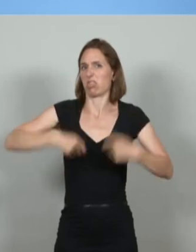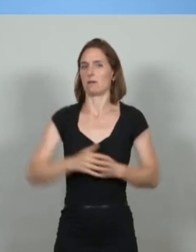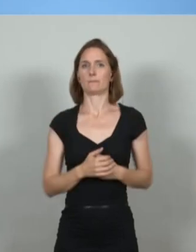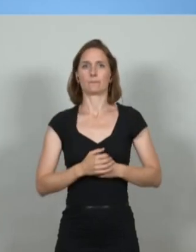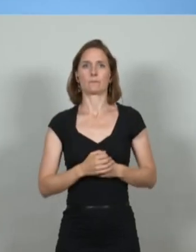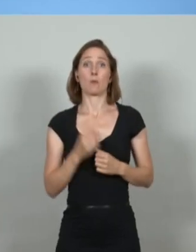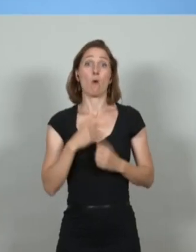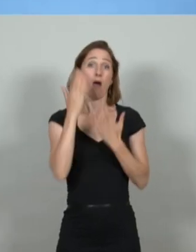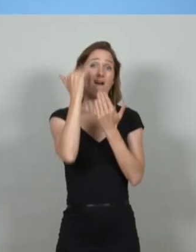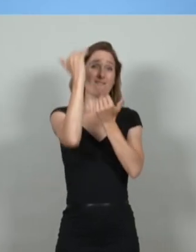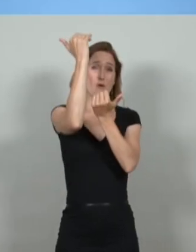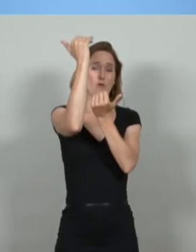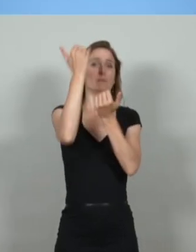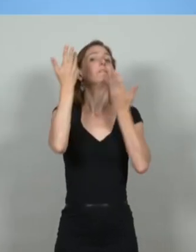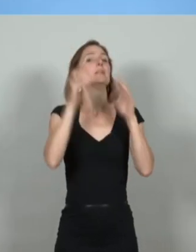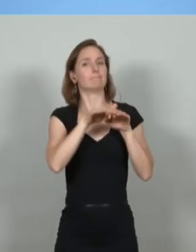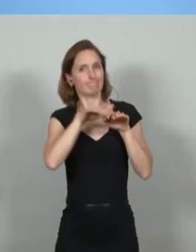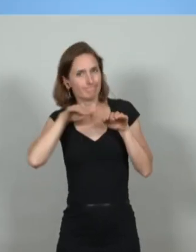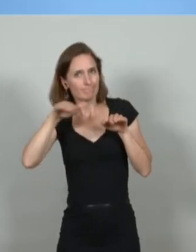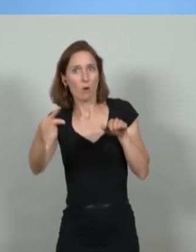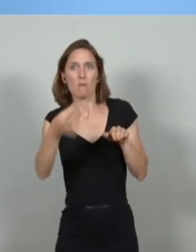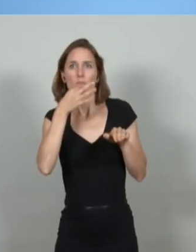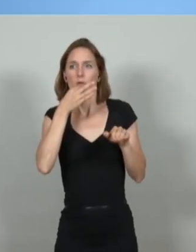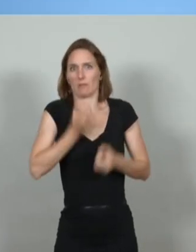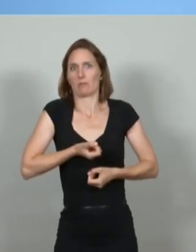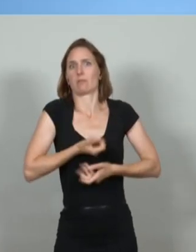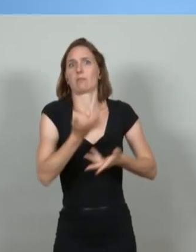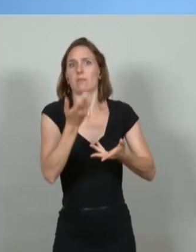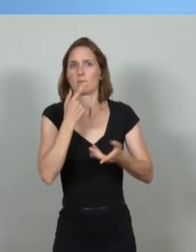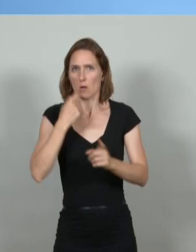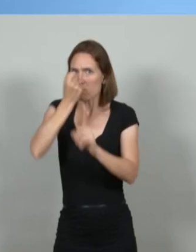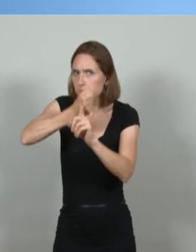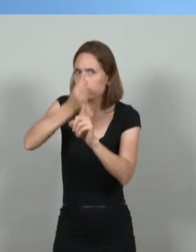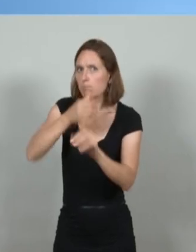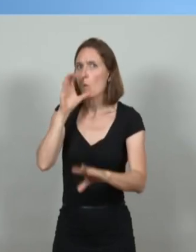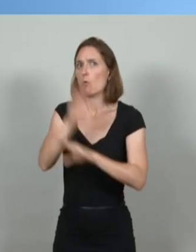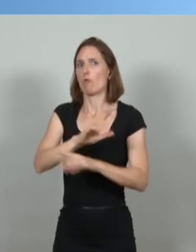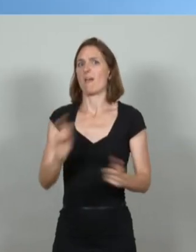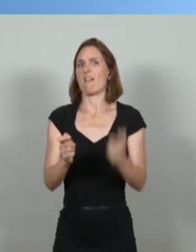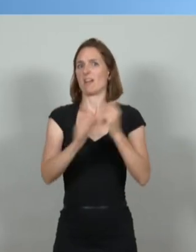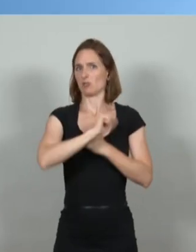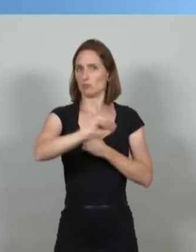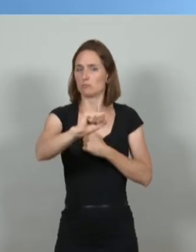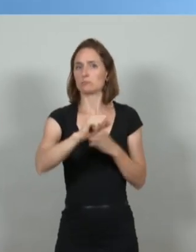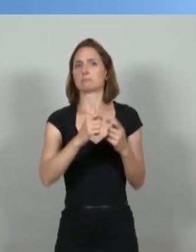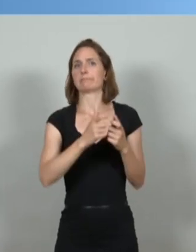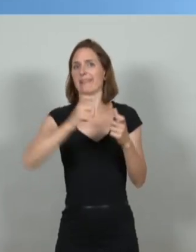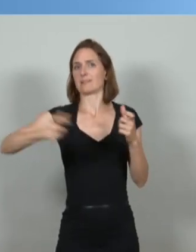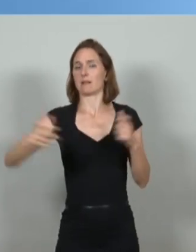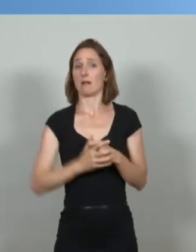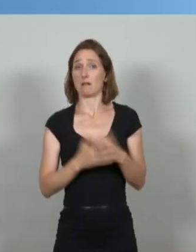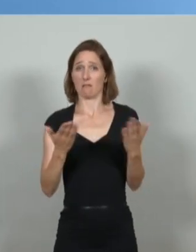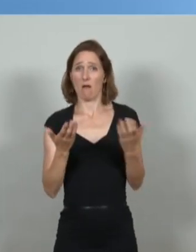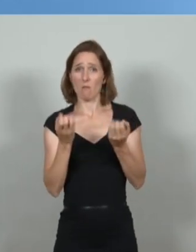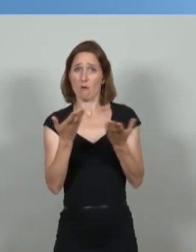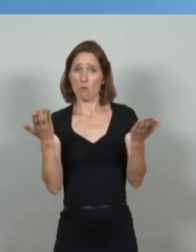prise de parole pour insister sur l'urgence que représente le combat contre les élevages industriels et intensifs qui constitue un assassinat